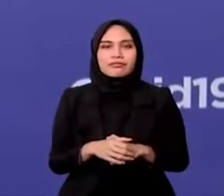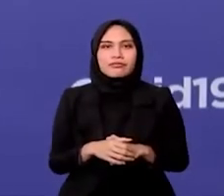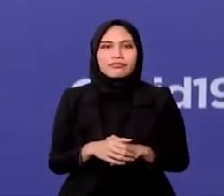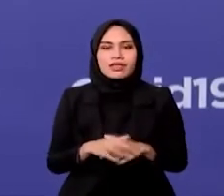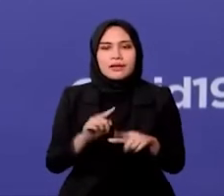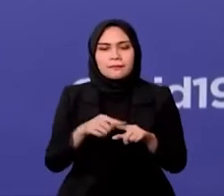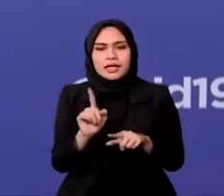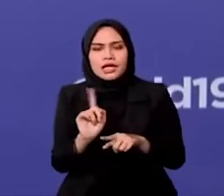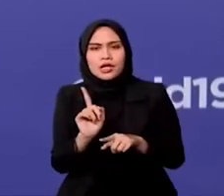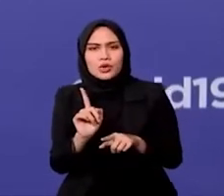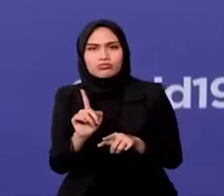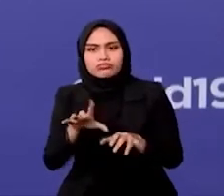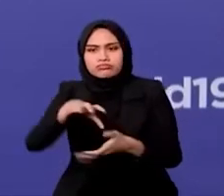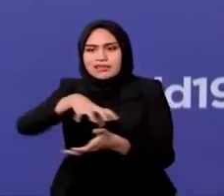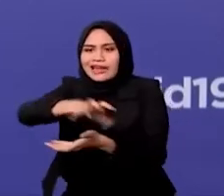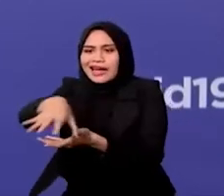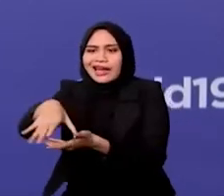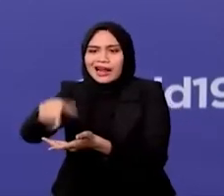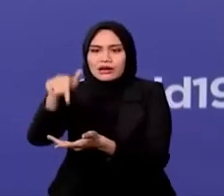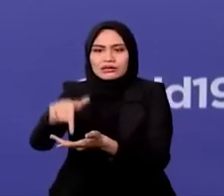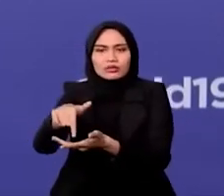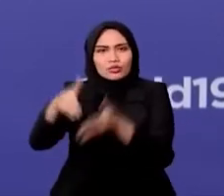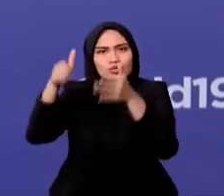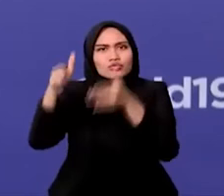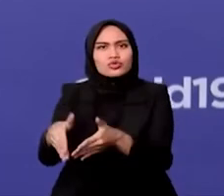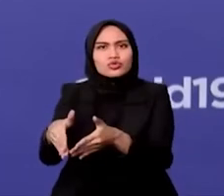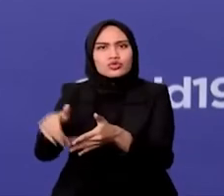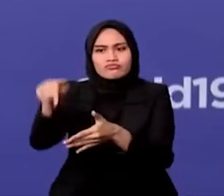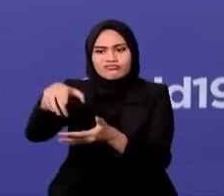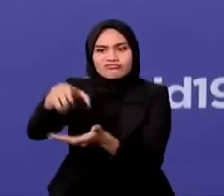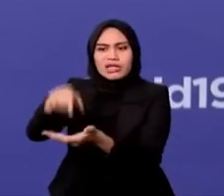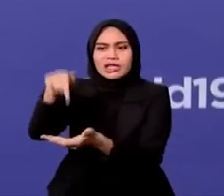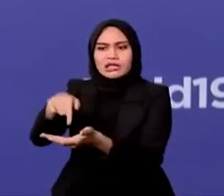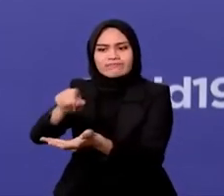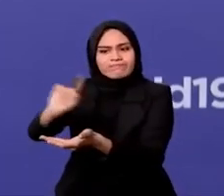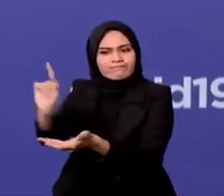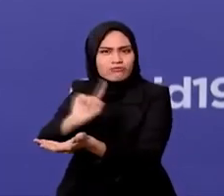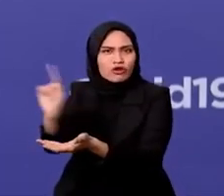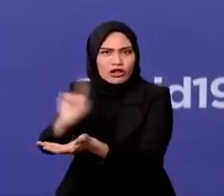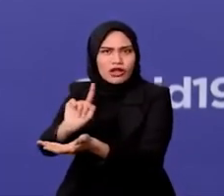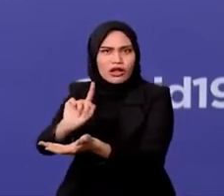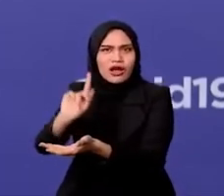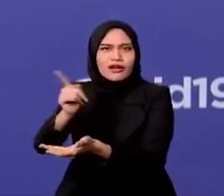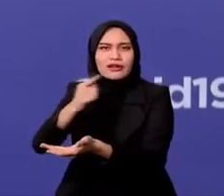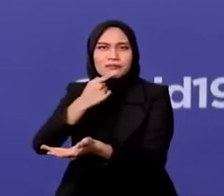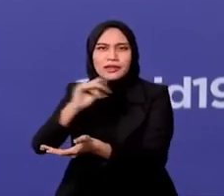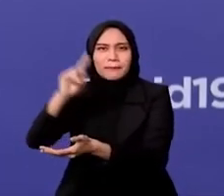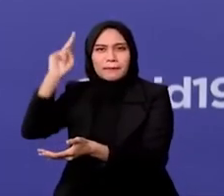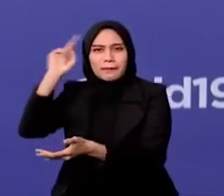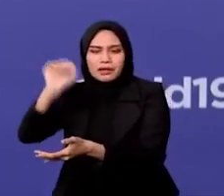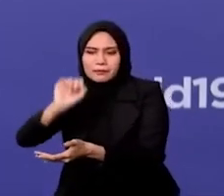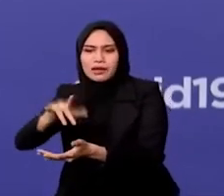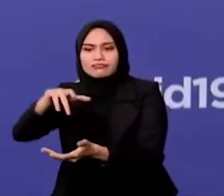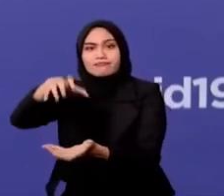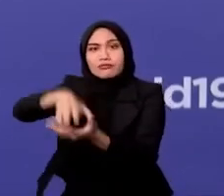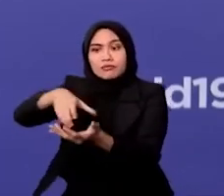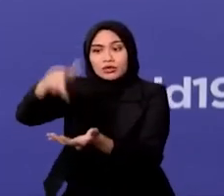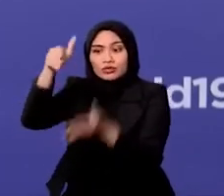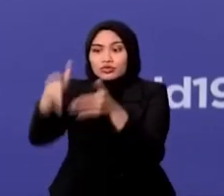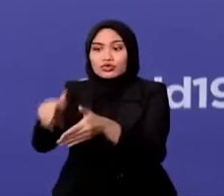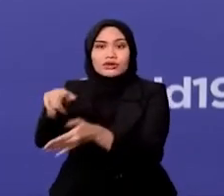tertentu yang tidak dibolehkan oleh pemerintah daerah atau gugus tugas cover